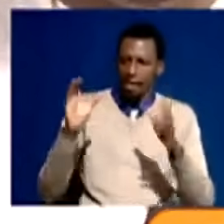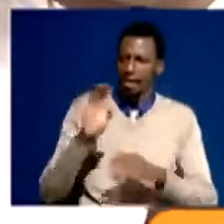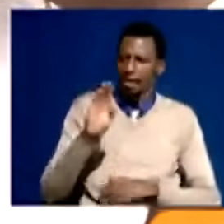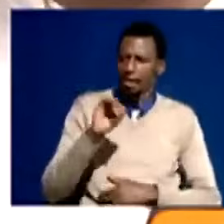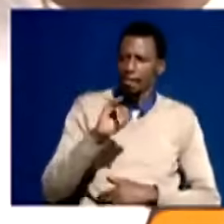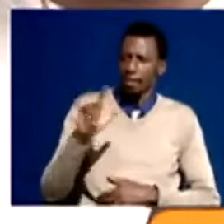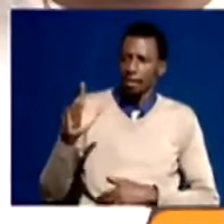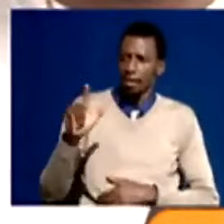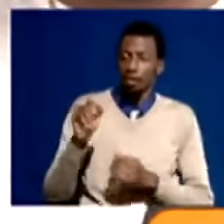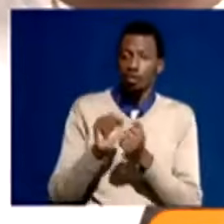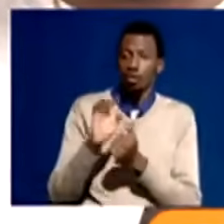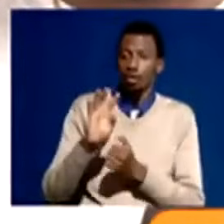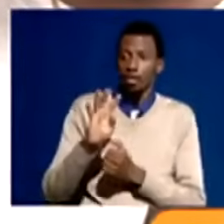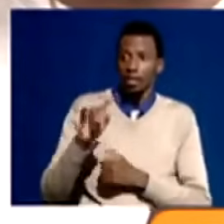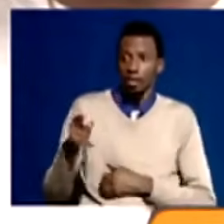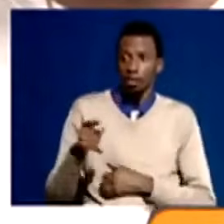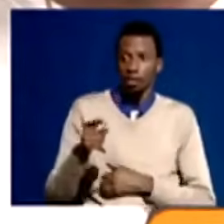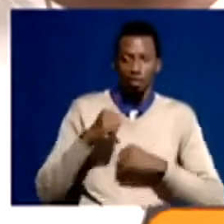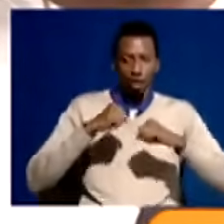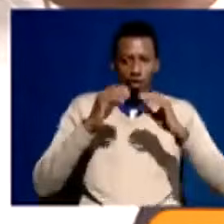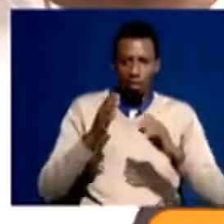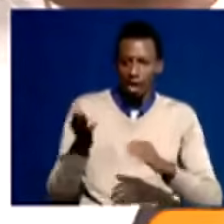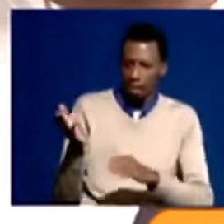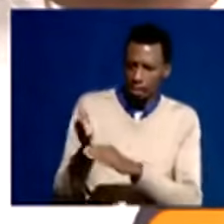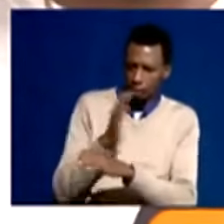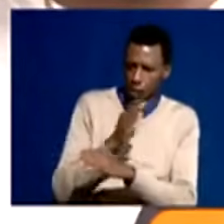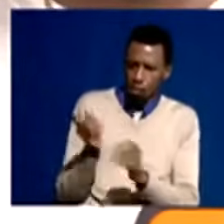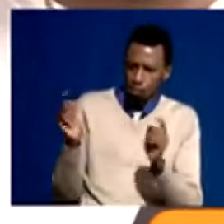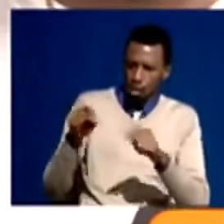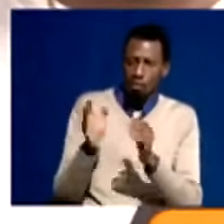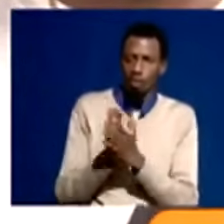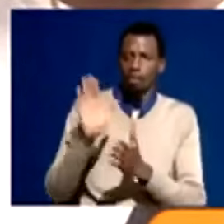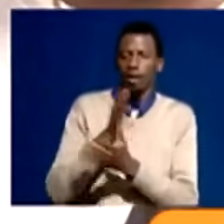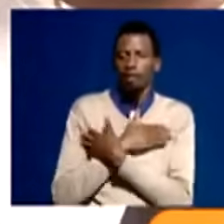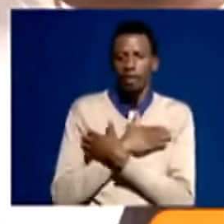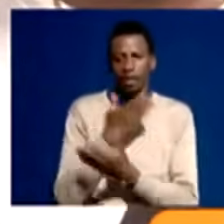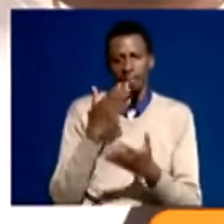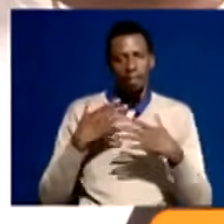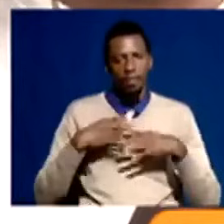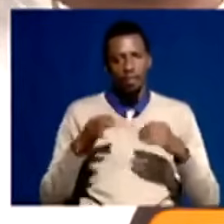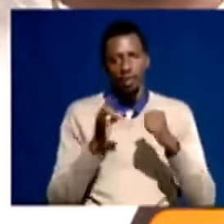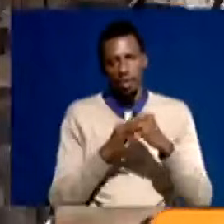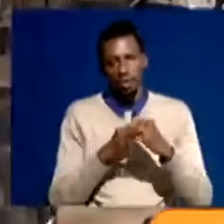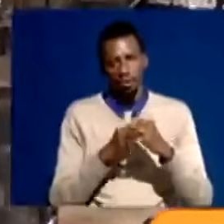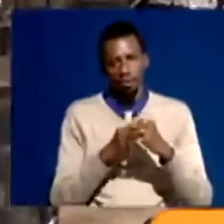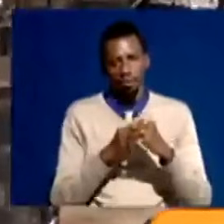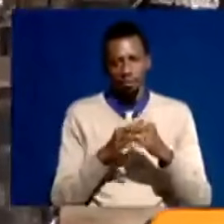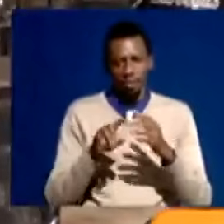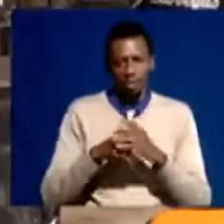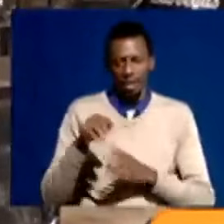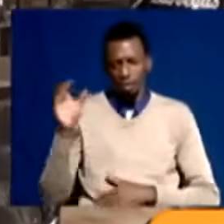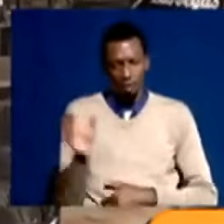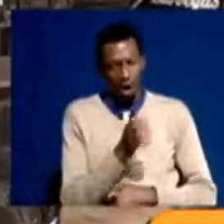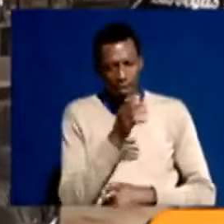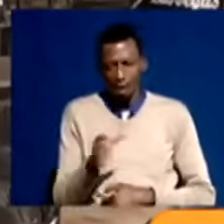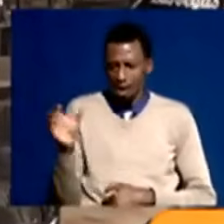The officer came here earlier a bit na marafiki zake. They were around 8 people. Walianza kunywa, but